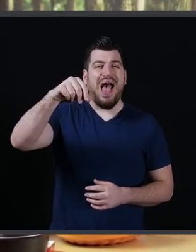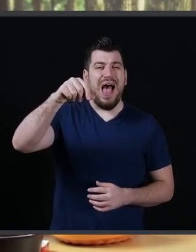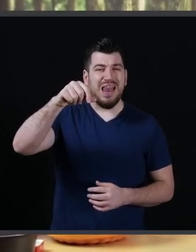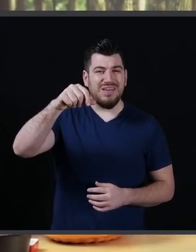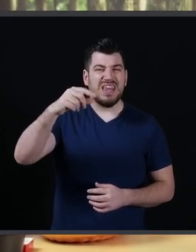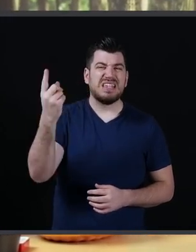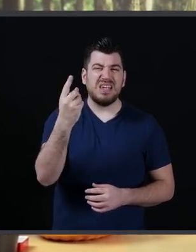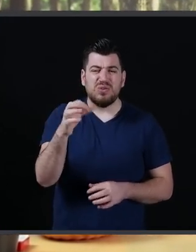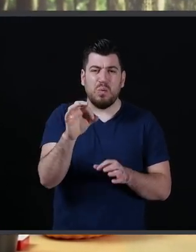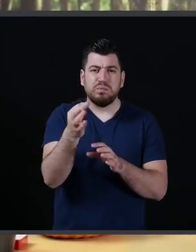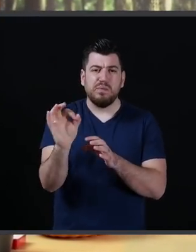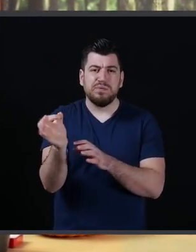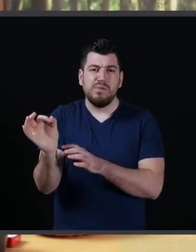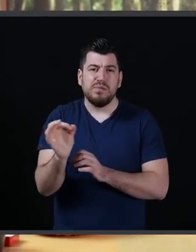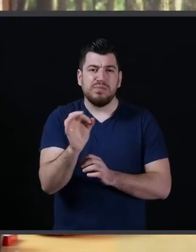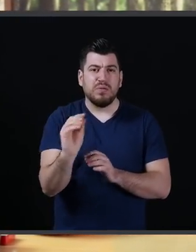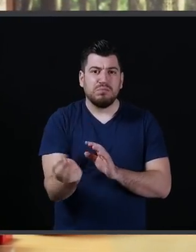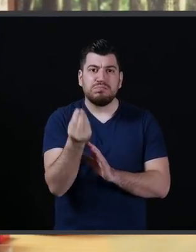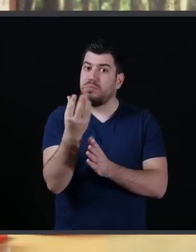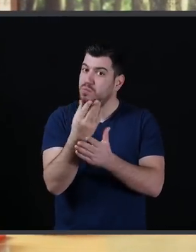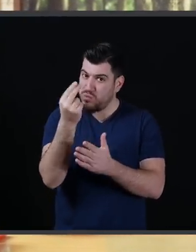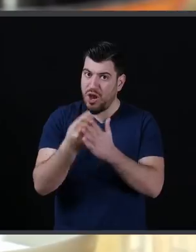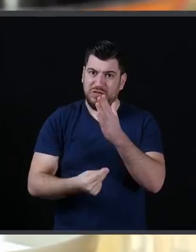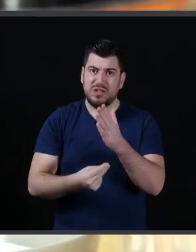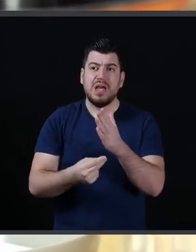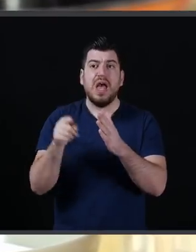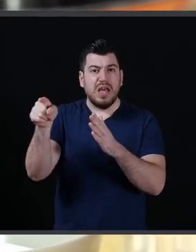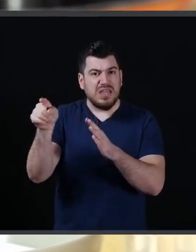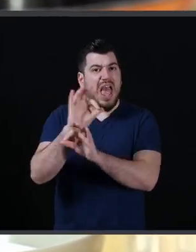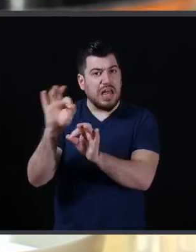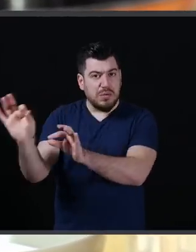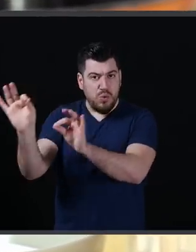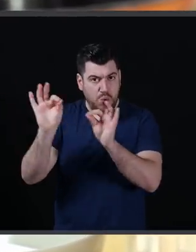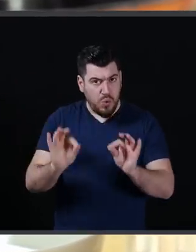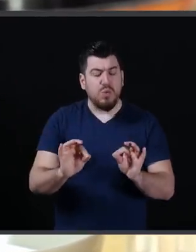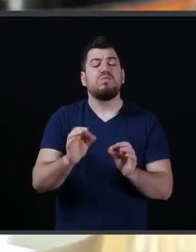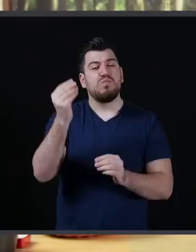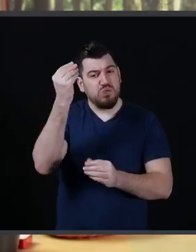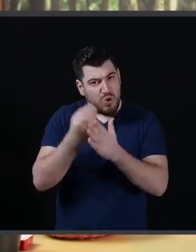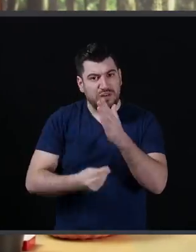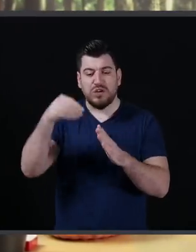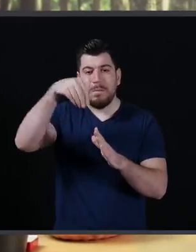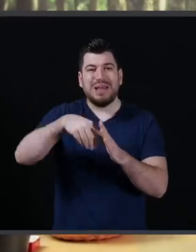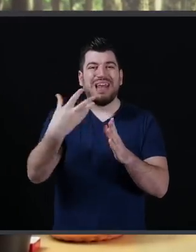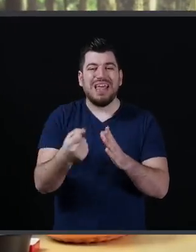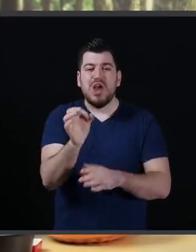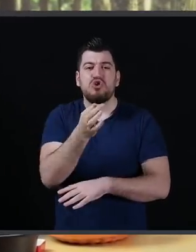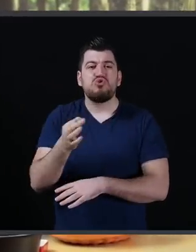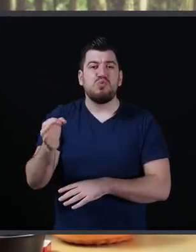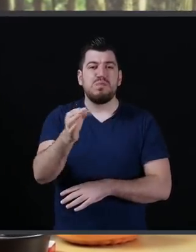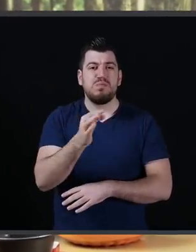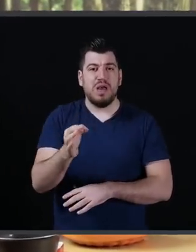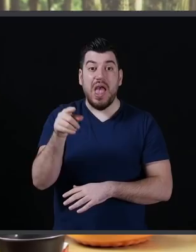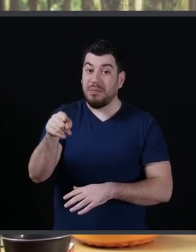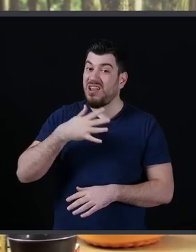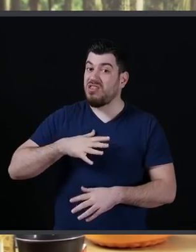καινούργιο να το αγοράσετε Υπάρχει περίπτωση συλλόγω εγρασίας να έχει σχηματίσει κουμπαλάκια Αυτά τα κουμπαλάκια επειδή το κέικ μας θέλουμε να είναι πάρα πολύ αφράτο Θα μας